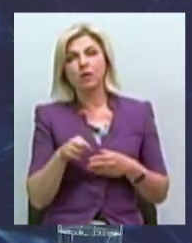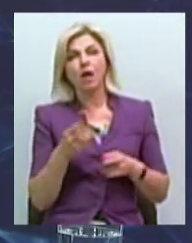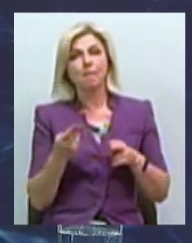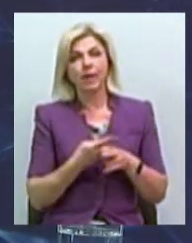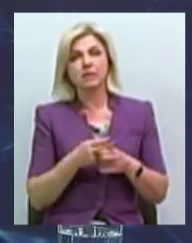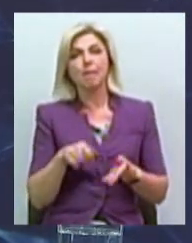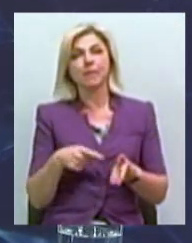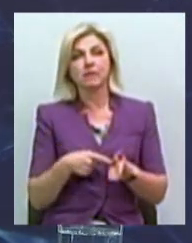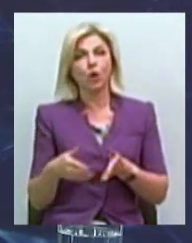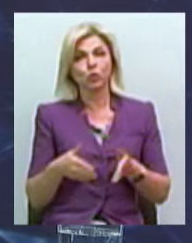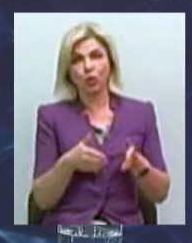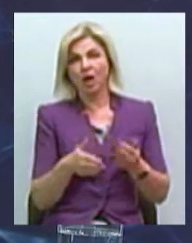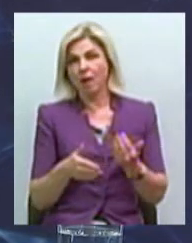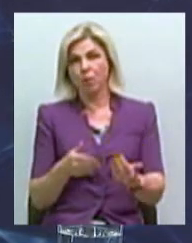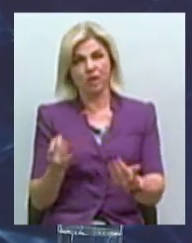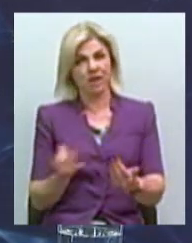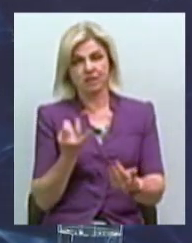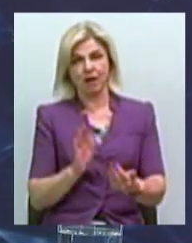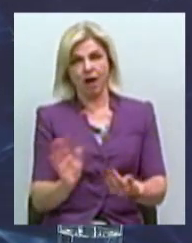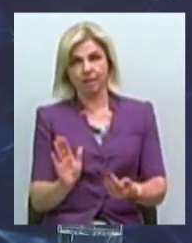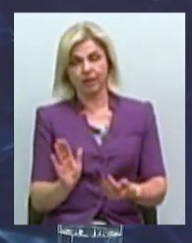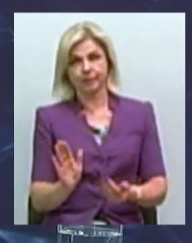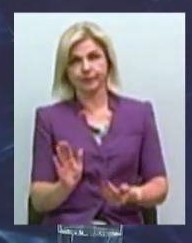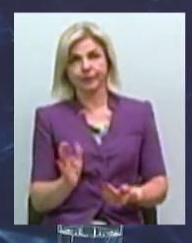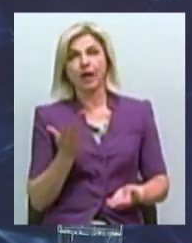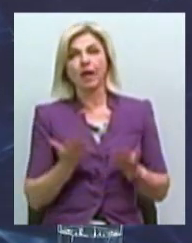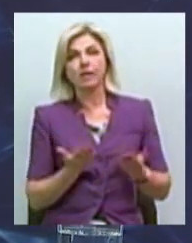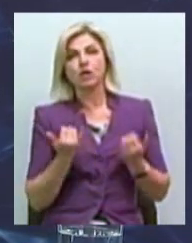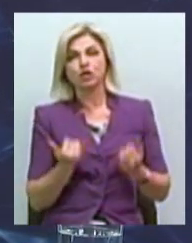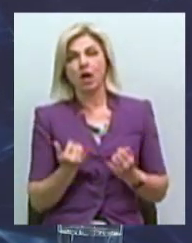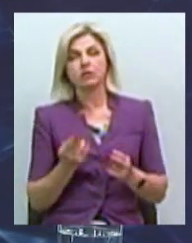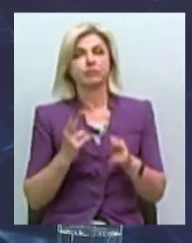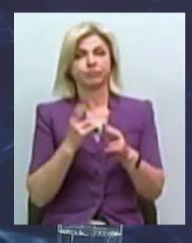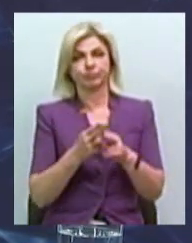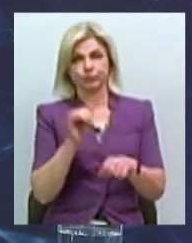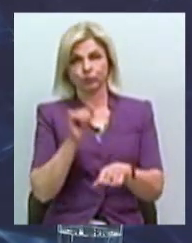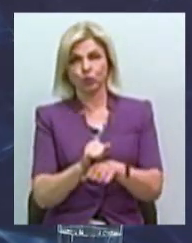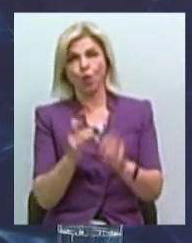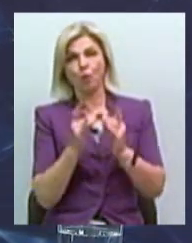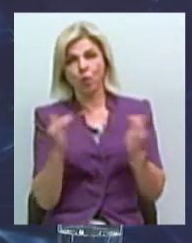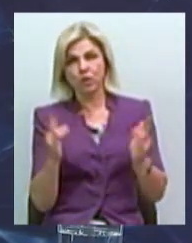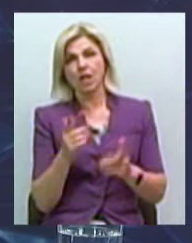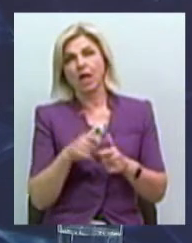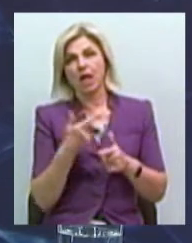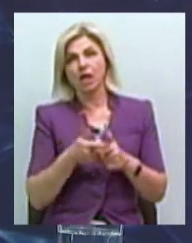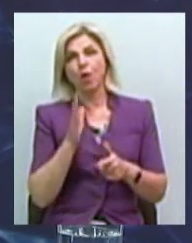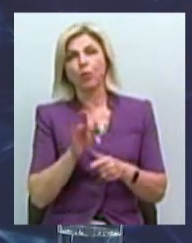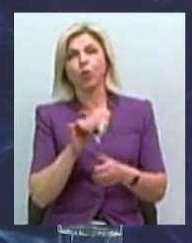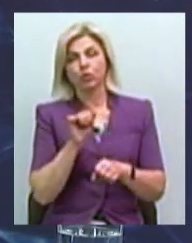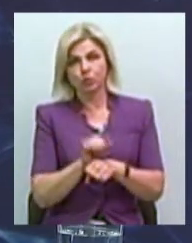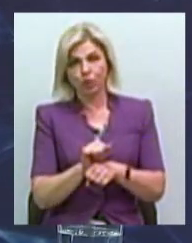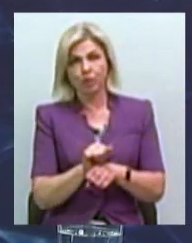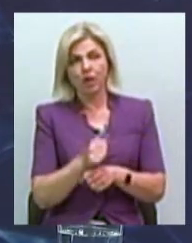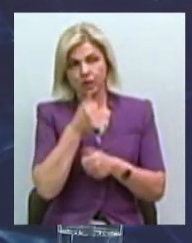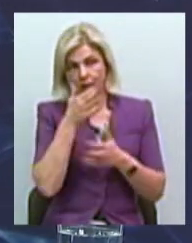доріг йому не цікавий. І якщо зараз, ну, перекриється міст, або буде пошкоджений, то він не зможе